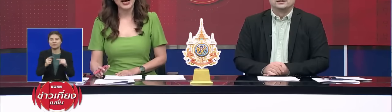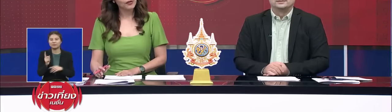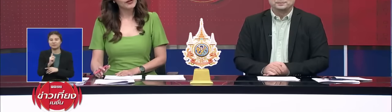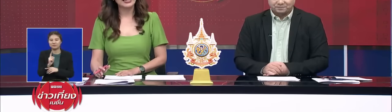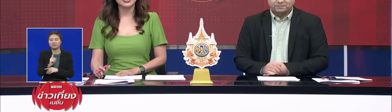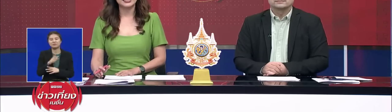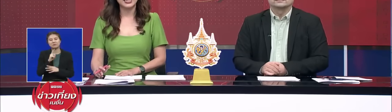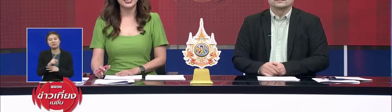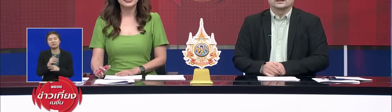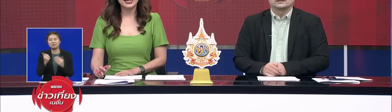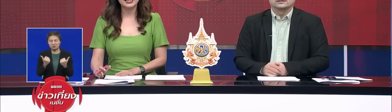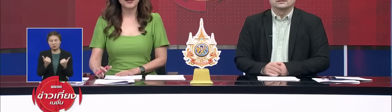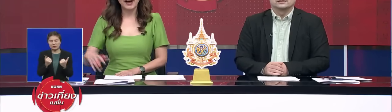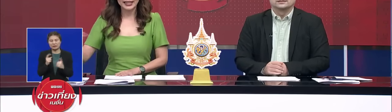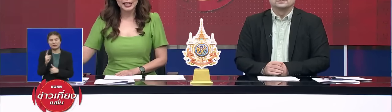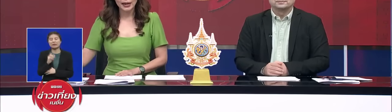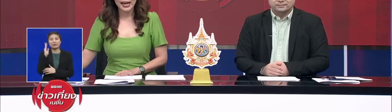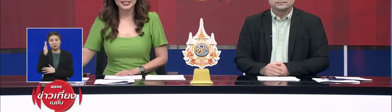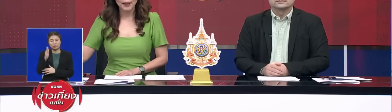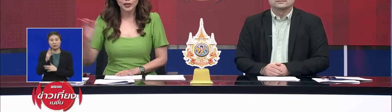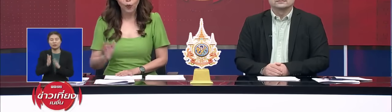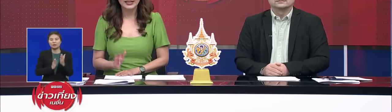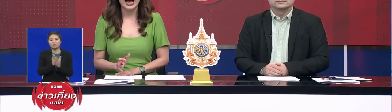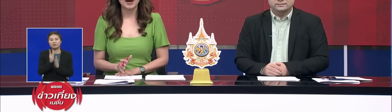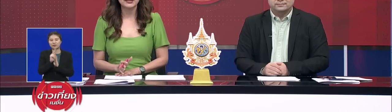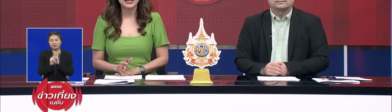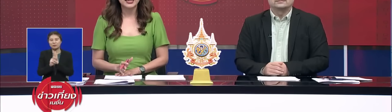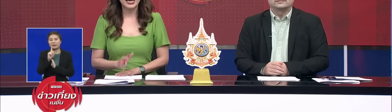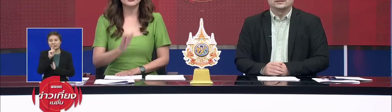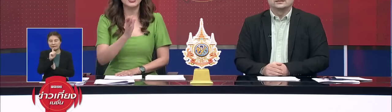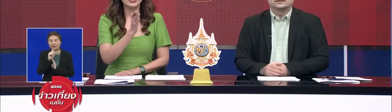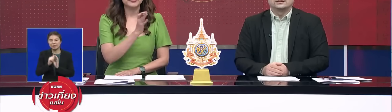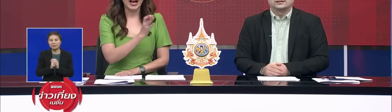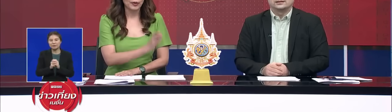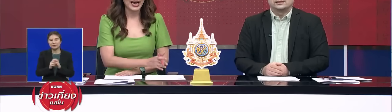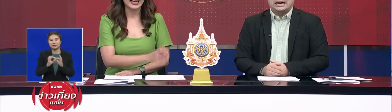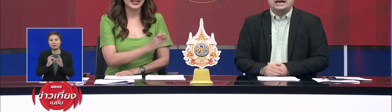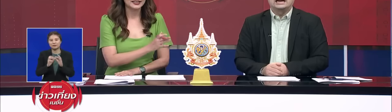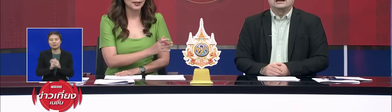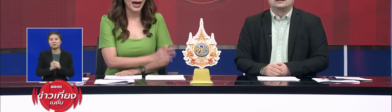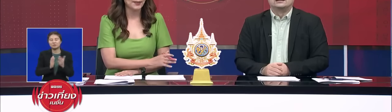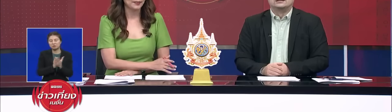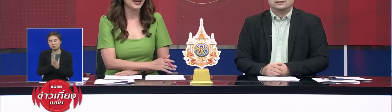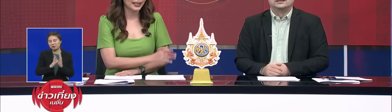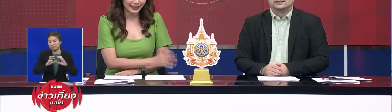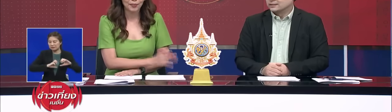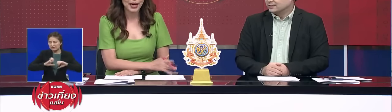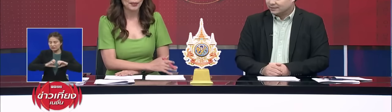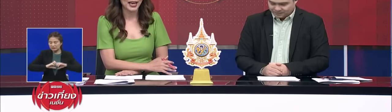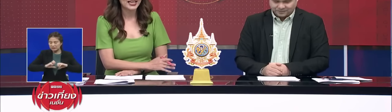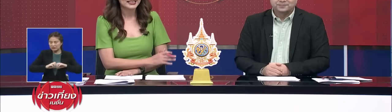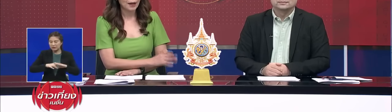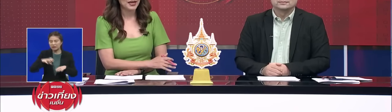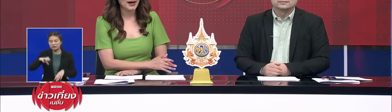กลายเป็นว่าเ้าแล้วหลังจากนี้ล่ะถ้าเกิดว่าฝ่ายนิติบัญญัติจะไปทวงถามกันเอ่อฝ่ายบริหารกันถึงสภาแบบเอ้กันถึง